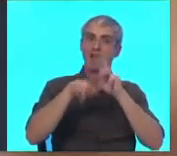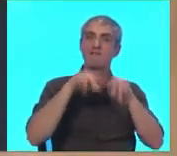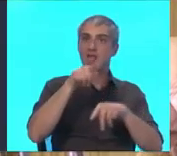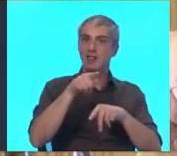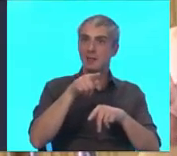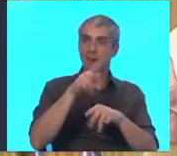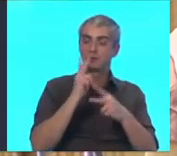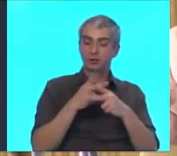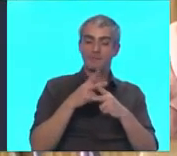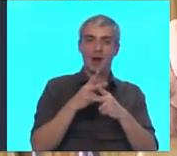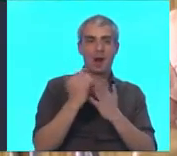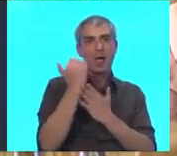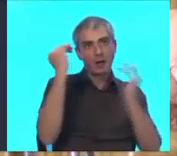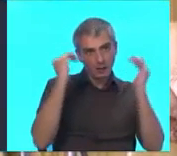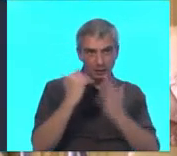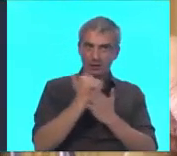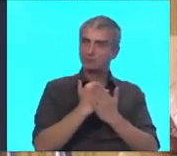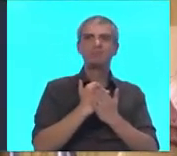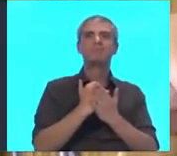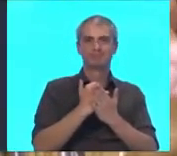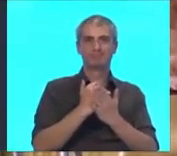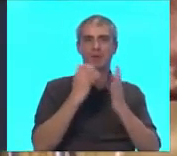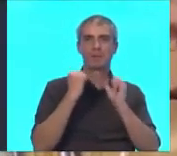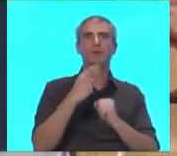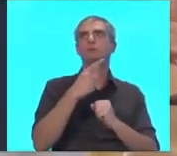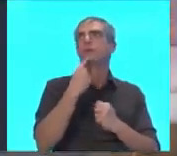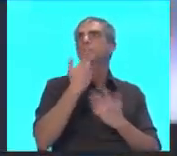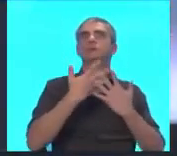שהמחלה תחסך מהם, אין ספק שמדובר בבשורה.